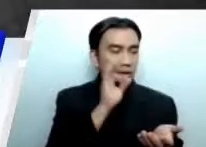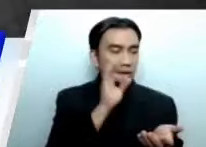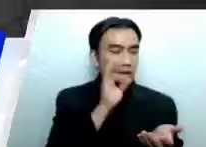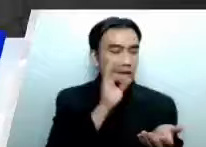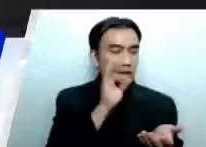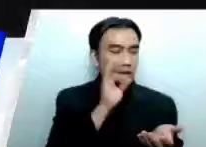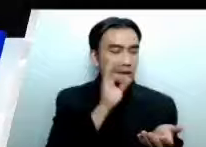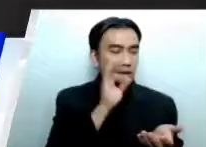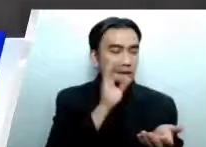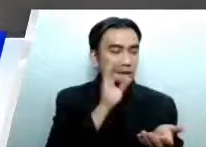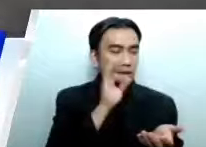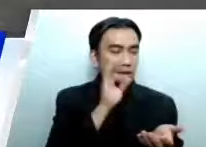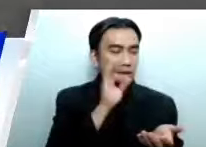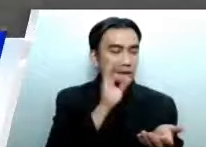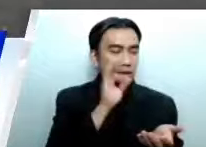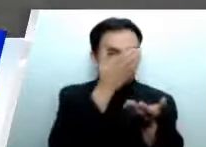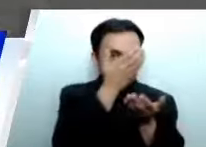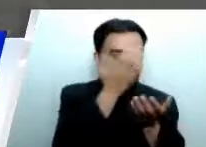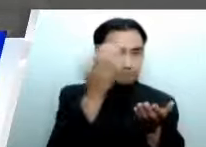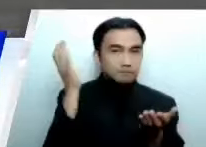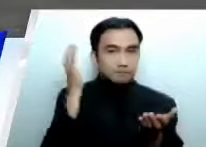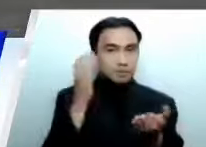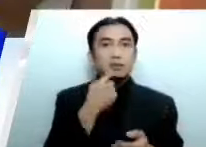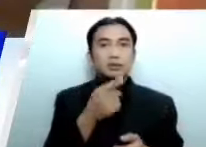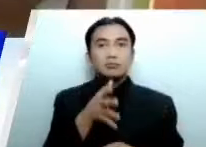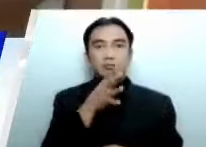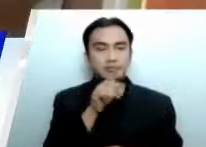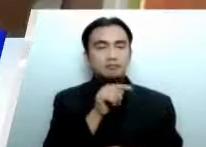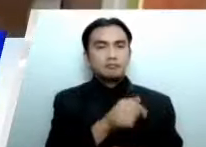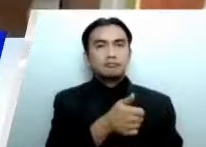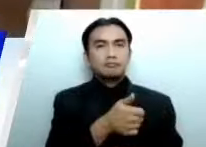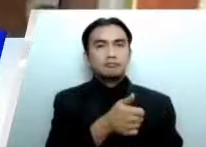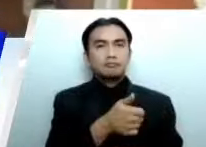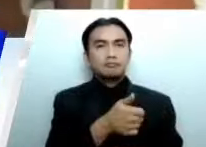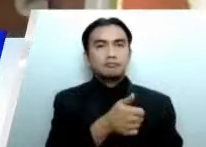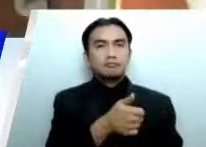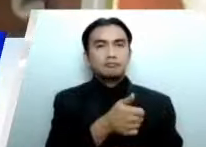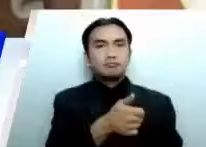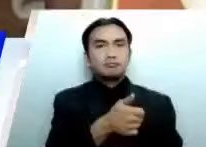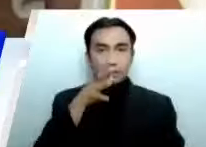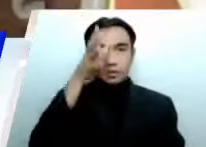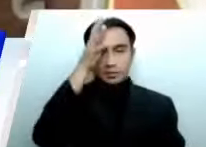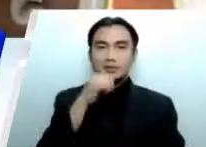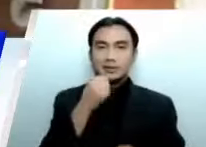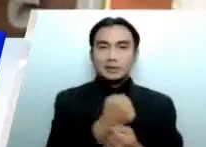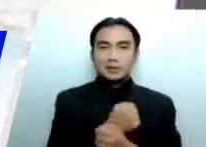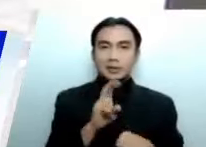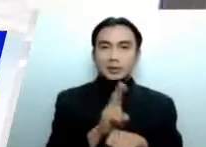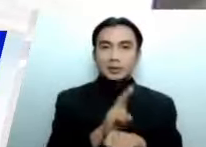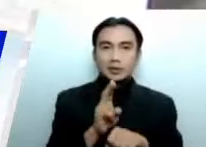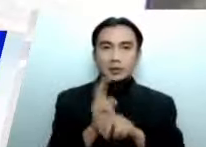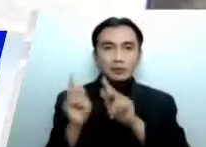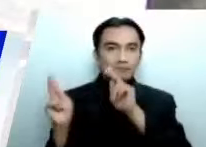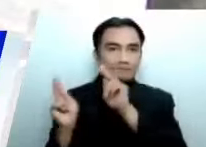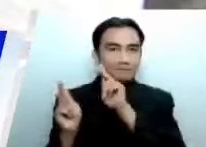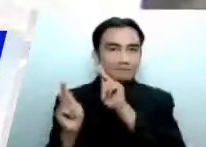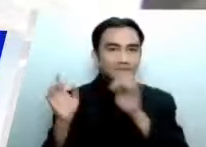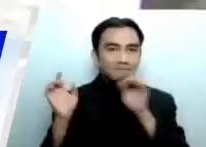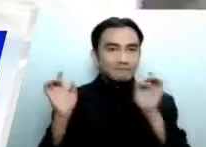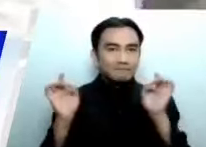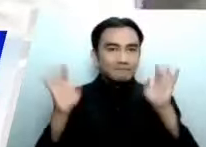si baby. Tingin ng ilang nakausap naming magulang, hindi ligtas na pag-unanin ng mga sanggol. Baka pag nalingat ka